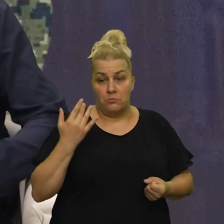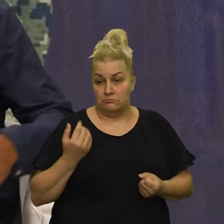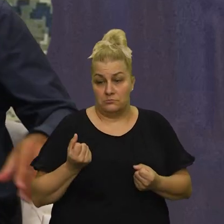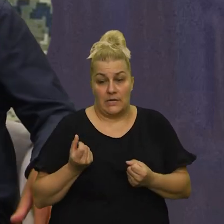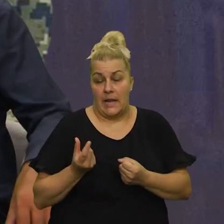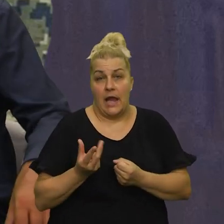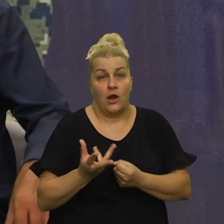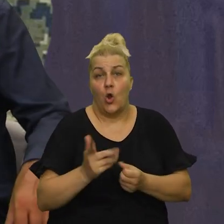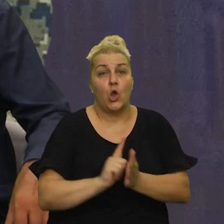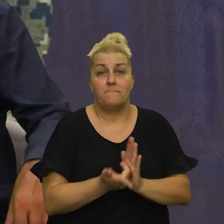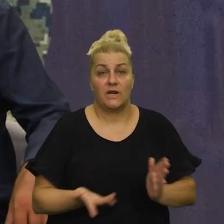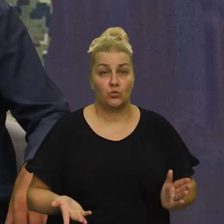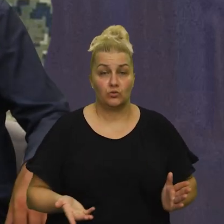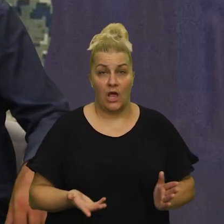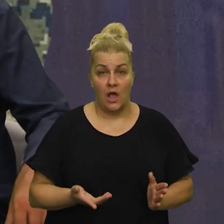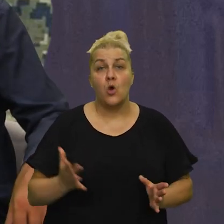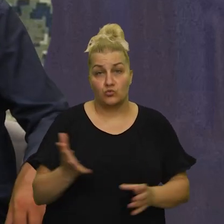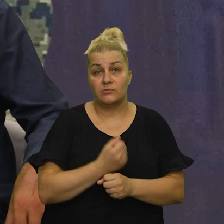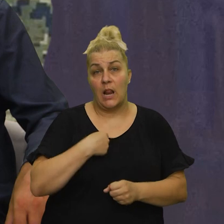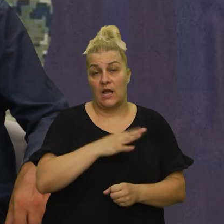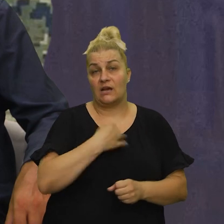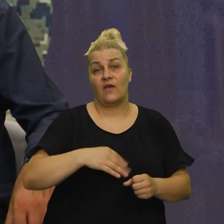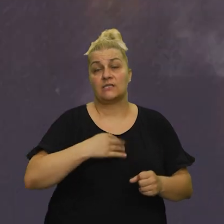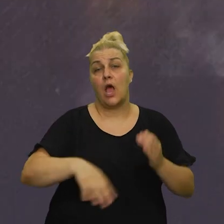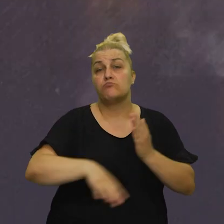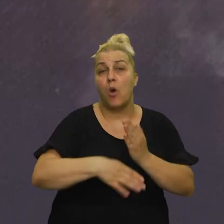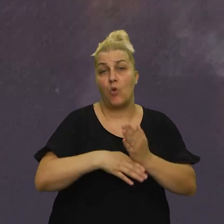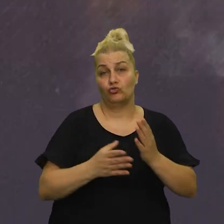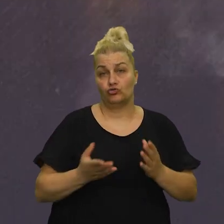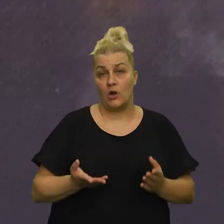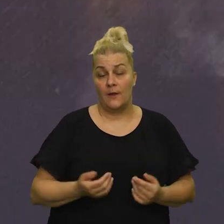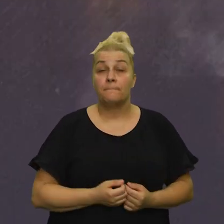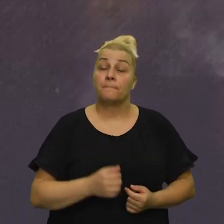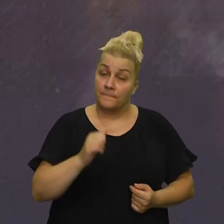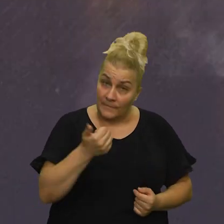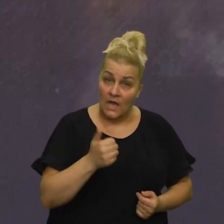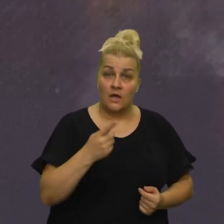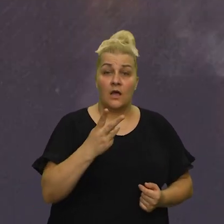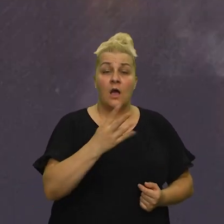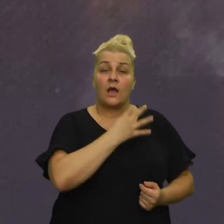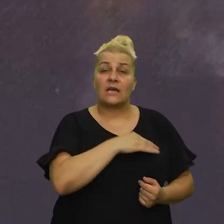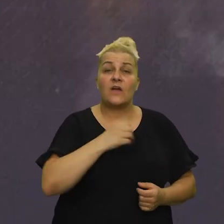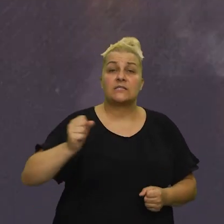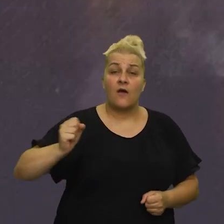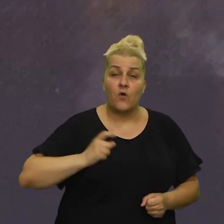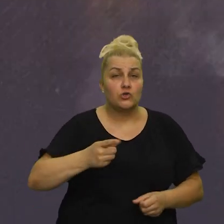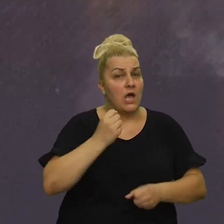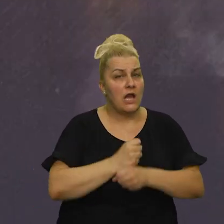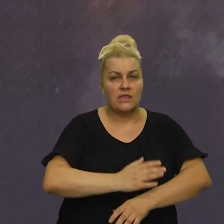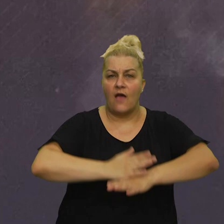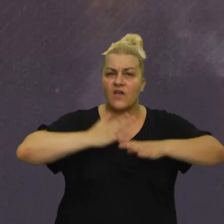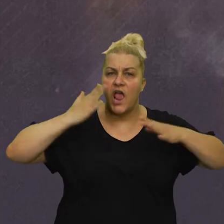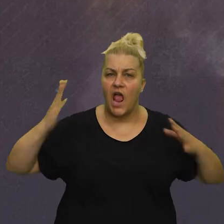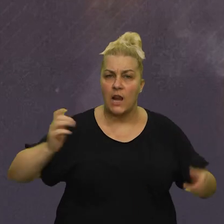radilo se zaista o minutama. Tako je. Hrvatska je vojska tu odradila